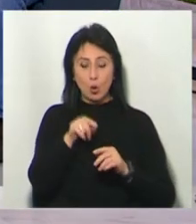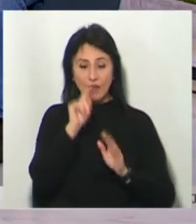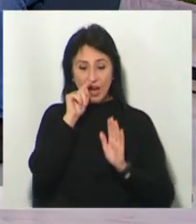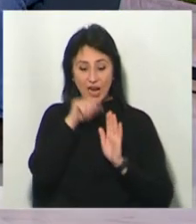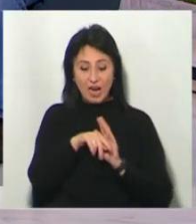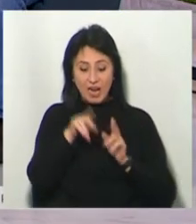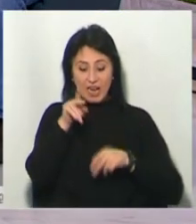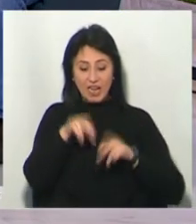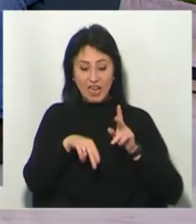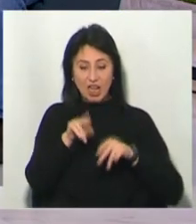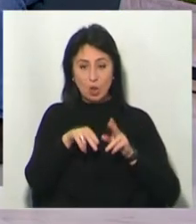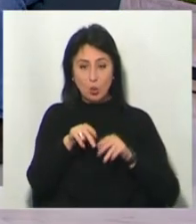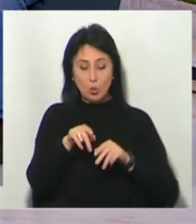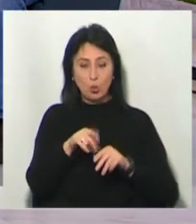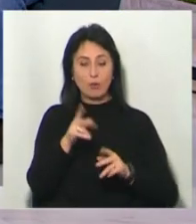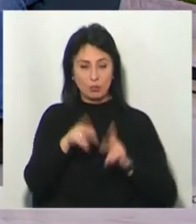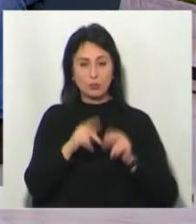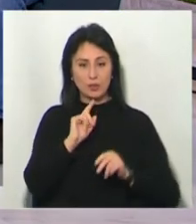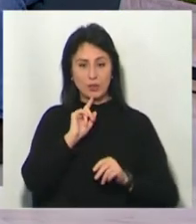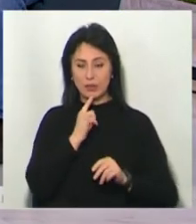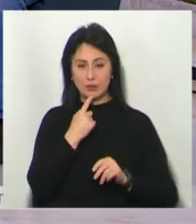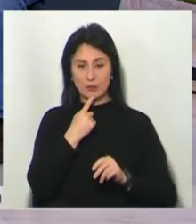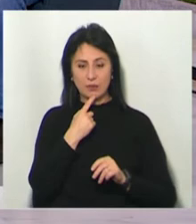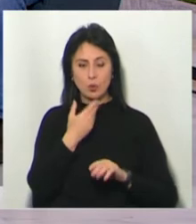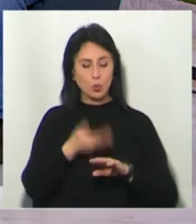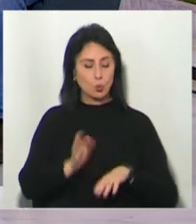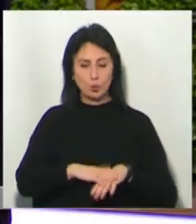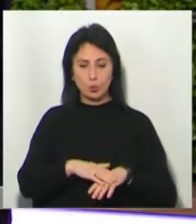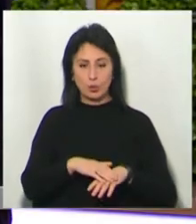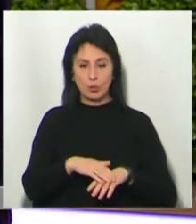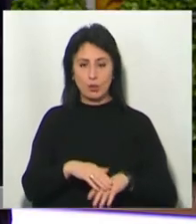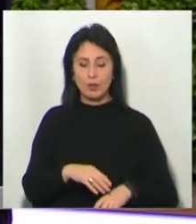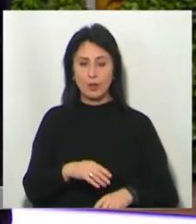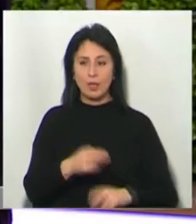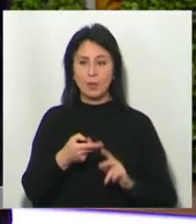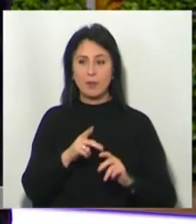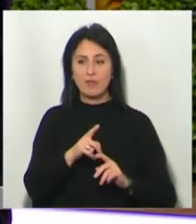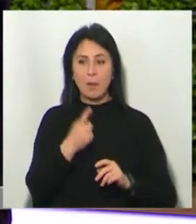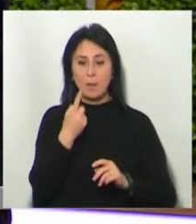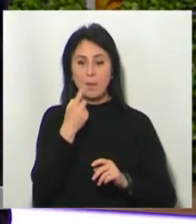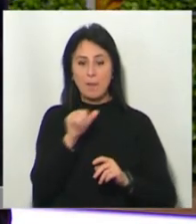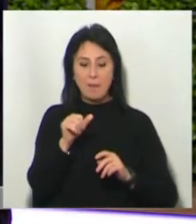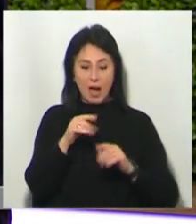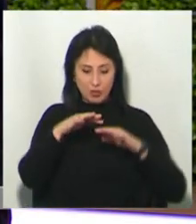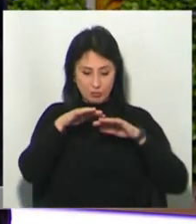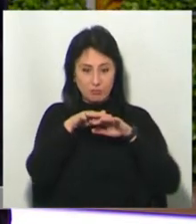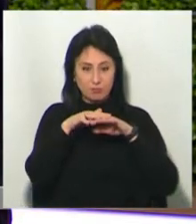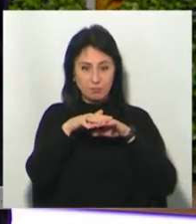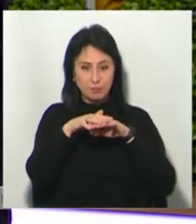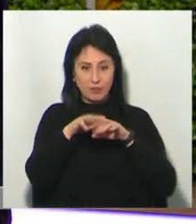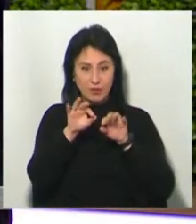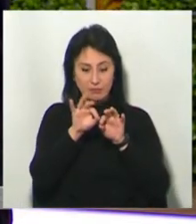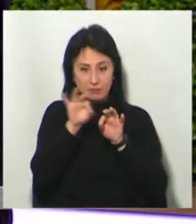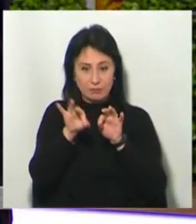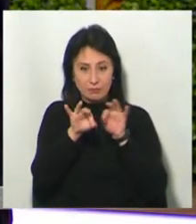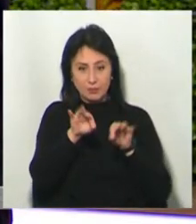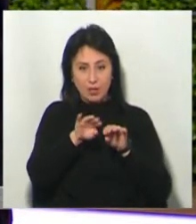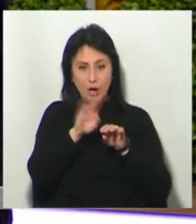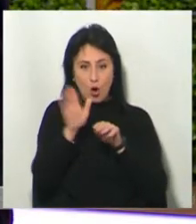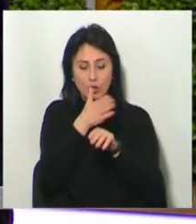აქერება ქირურგიული ასპექტები ძალიან რთულია მარტო ანატომიურათაც არა თუ